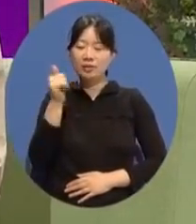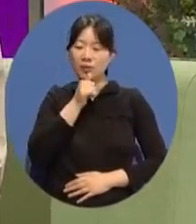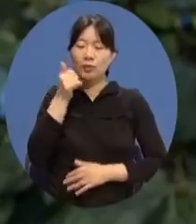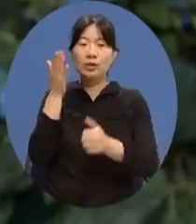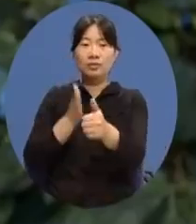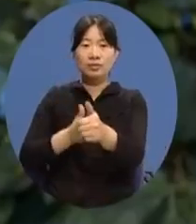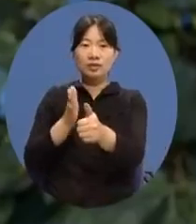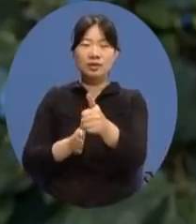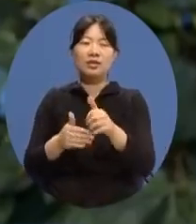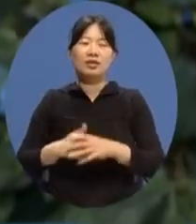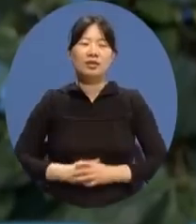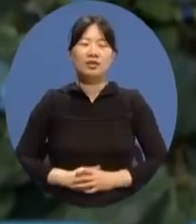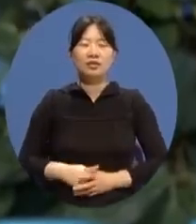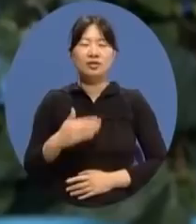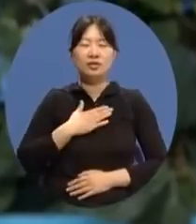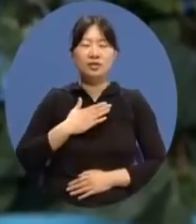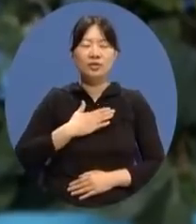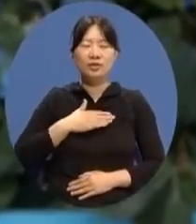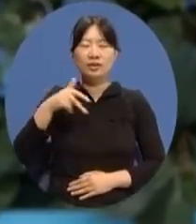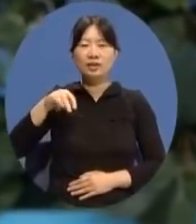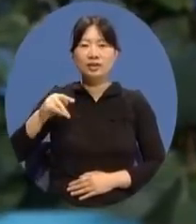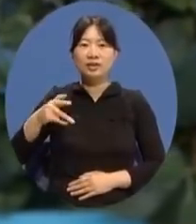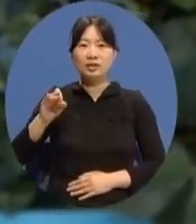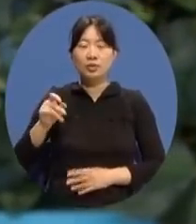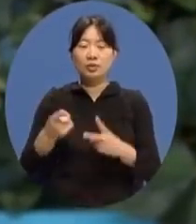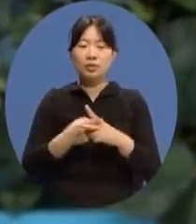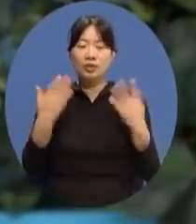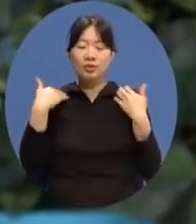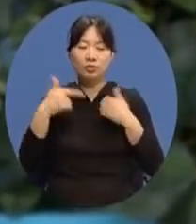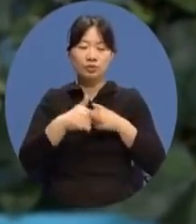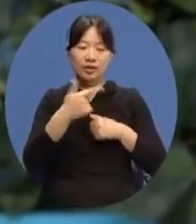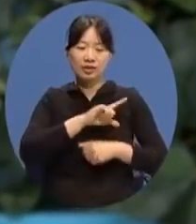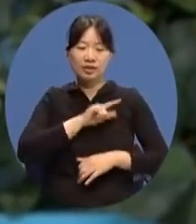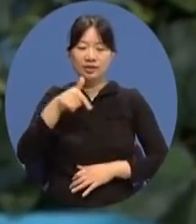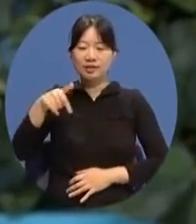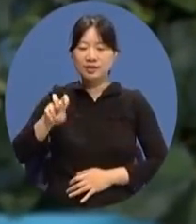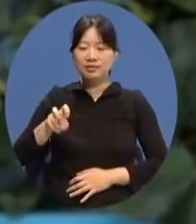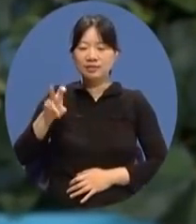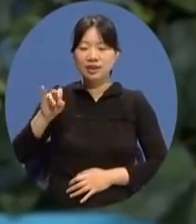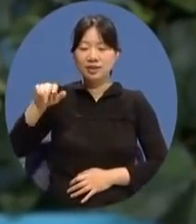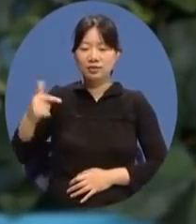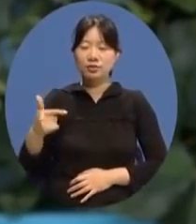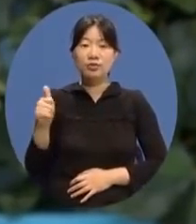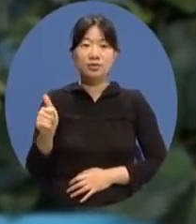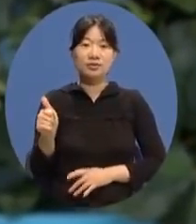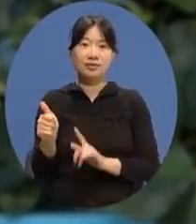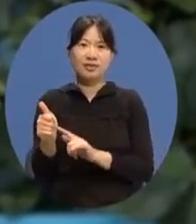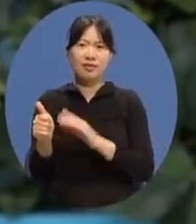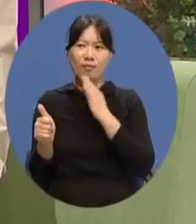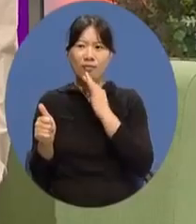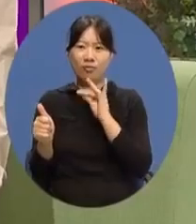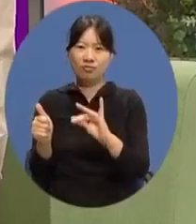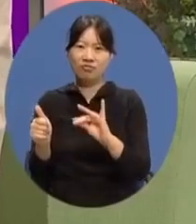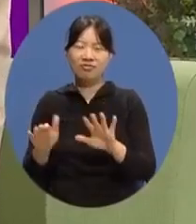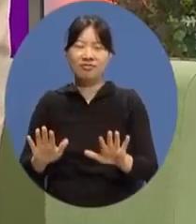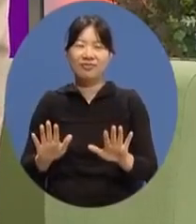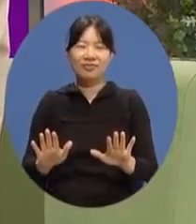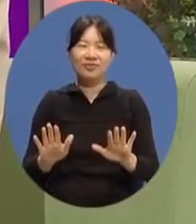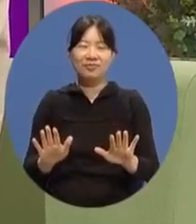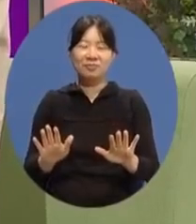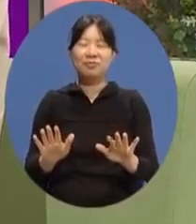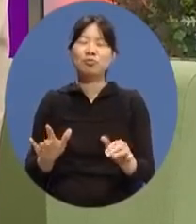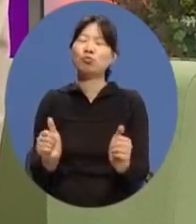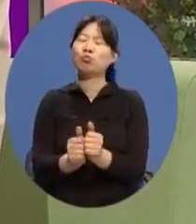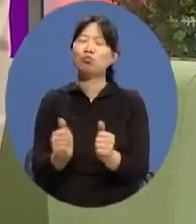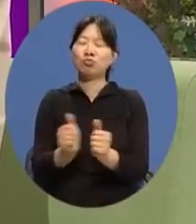부탁해요. 저는 신정초등학교 6학년 김상준입니다. 아, 예. 네, 역시.